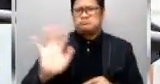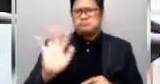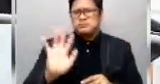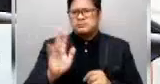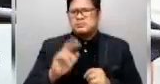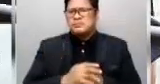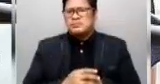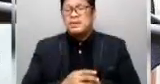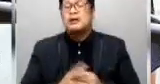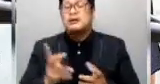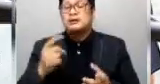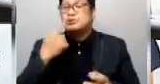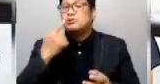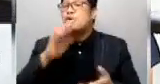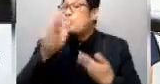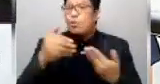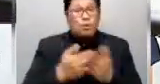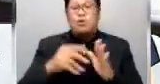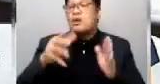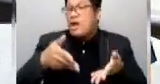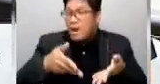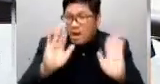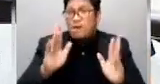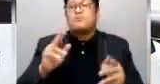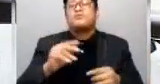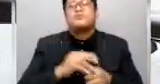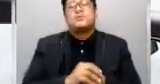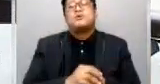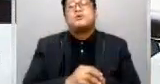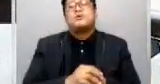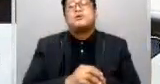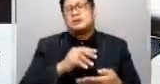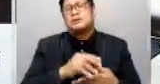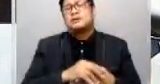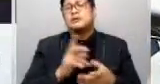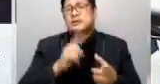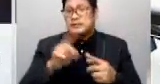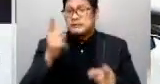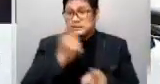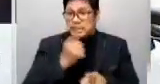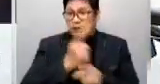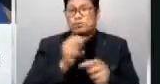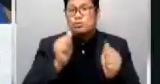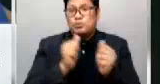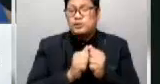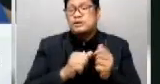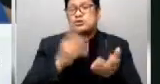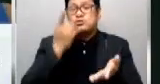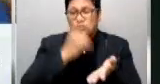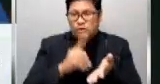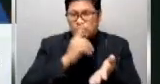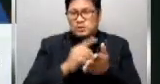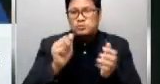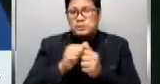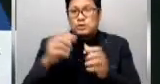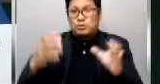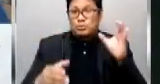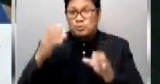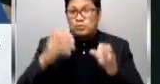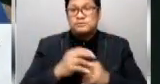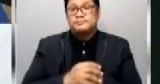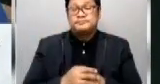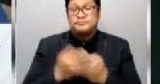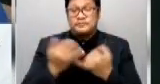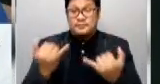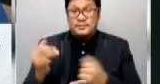are legitimate and valid operations covered properly by the document issued by the courts. Nitong Biyernes lang, sinabi ni Pangulong Duterte